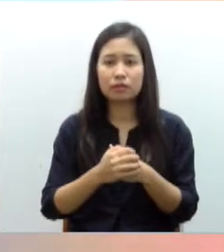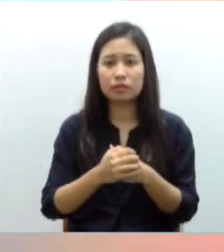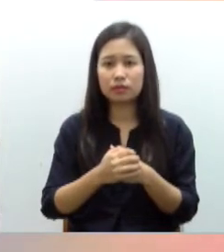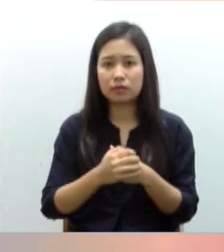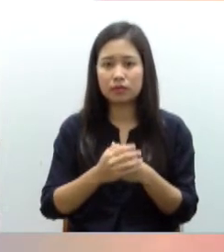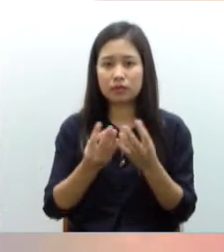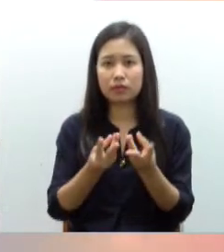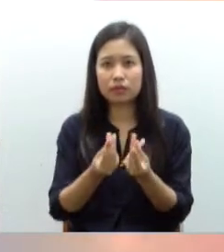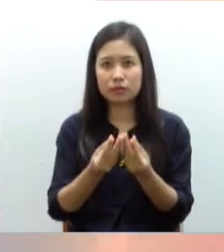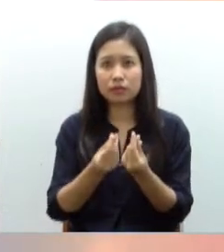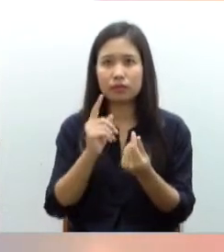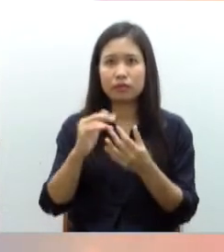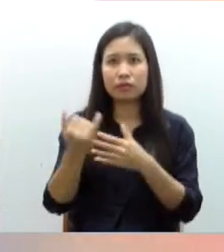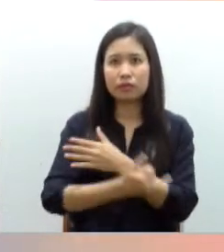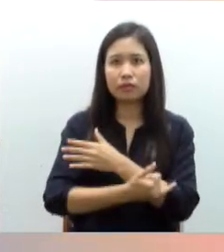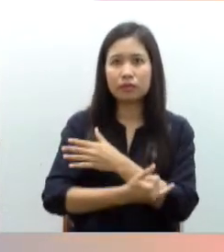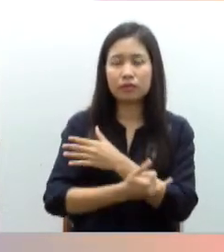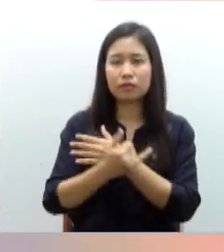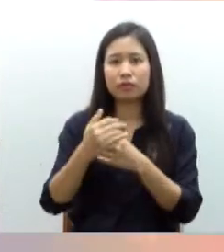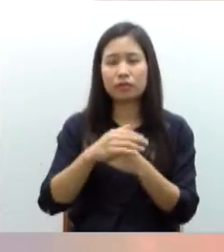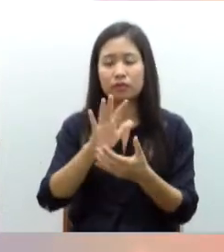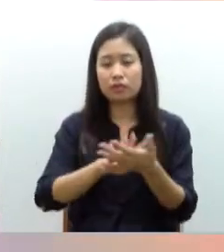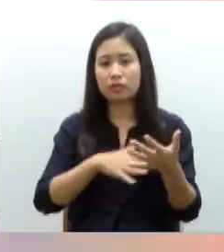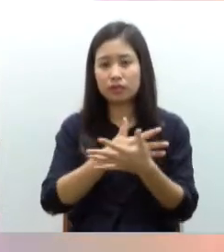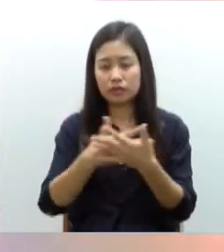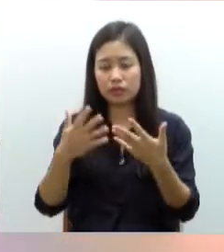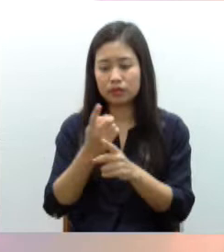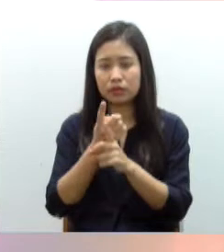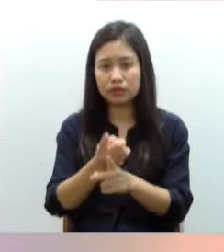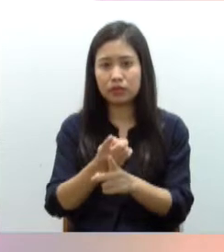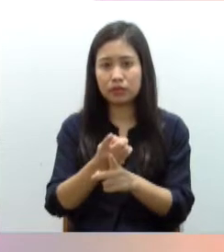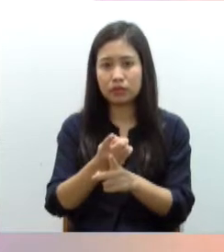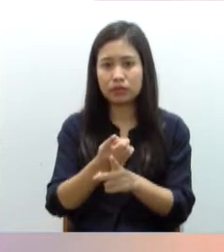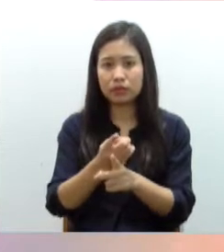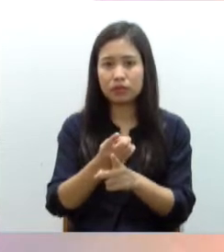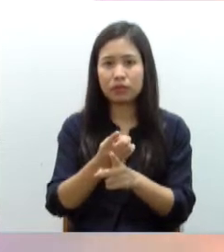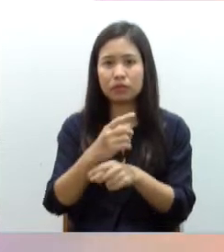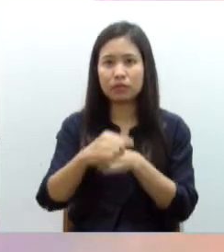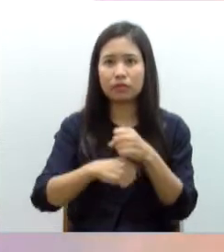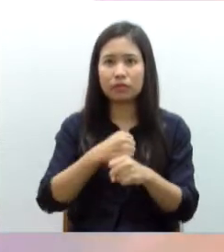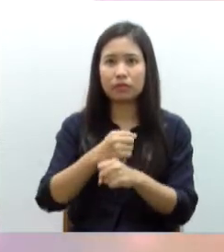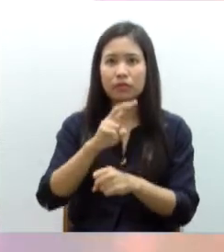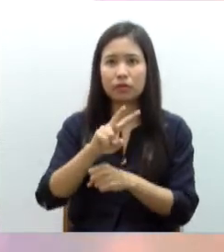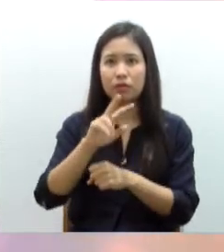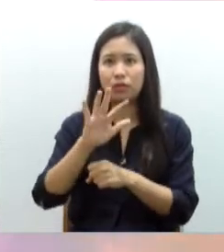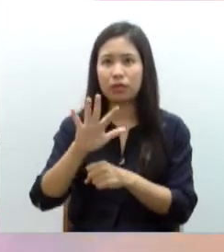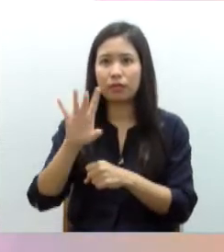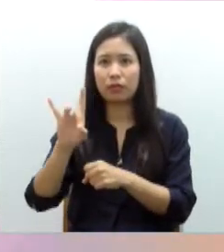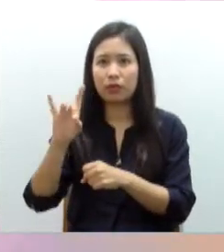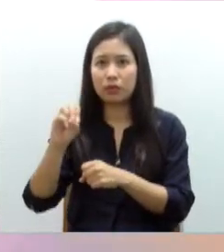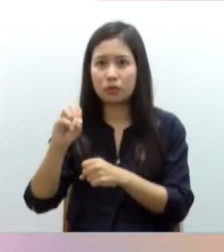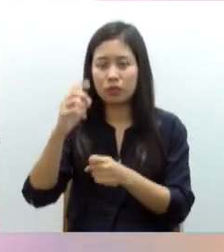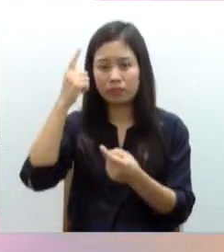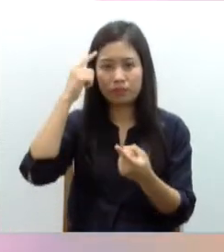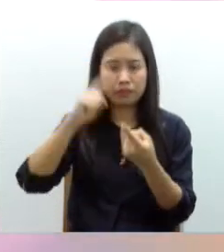CPI ของประเทศเราเนี่ยนะเมื่อสิ้นนะครับปีพ.ศ. 2580เนี่ยเราตั้งเป้า